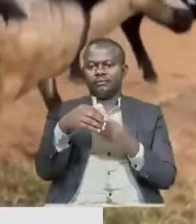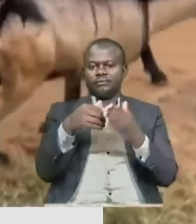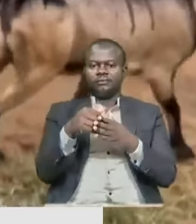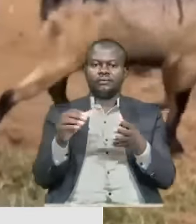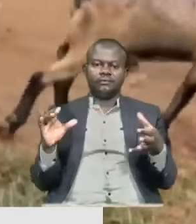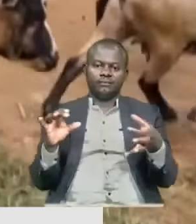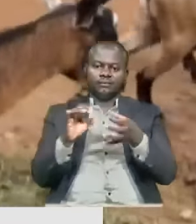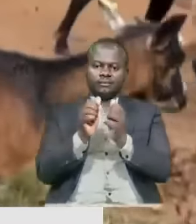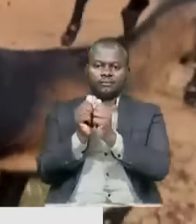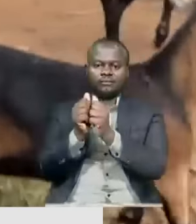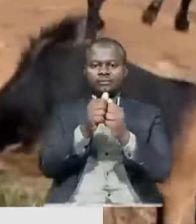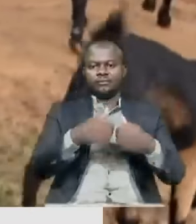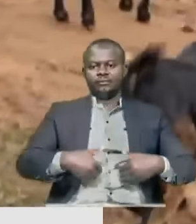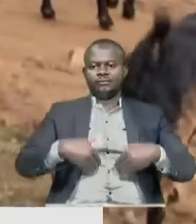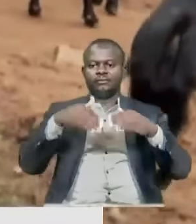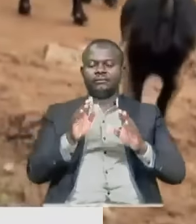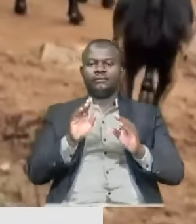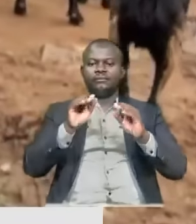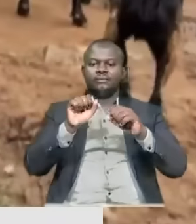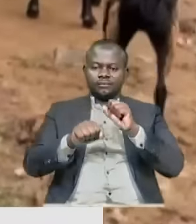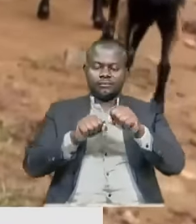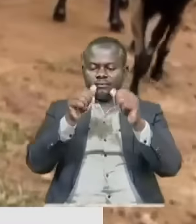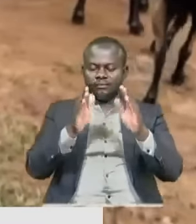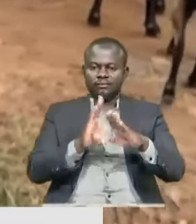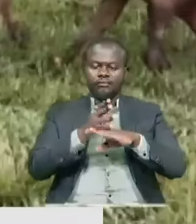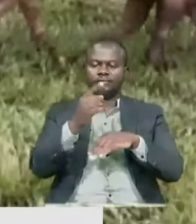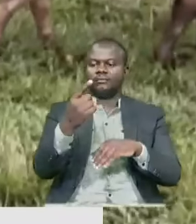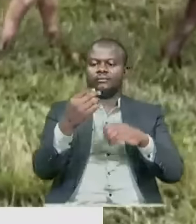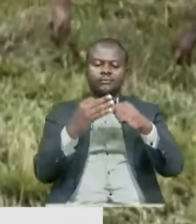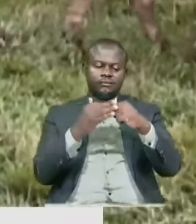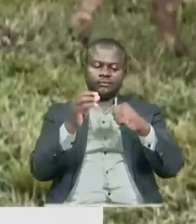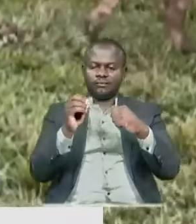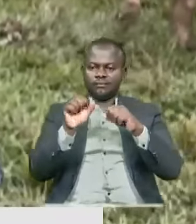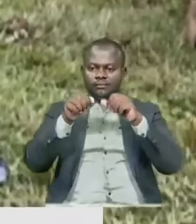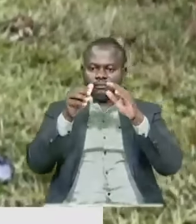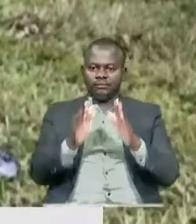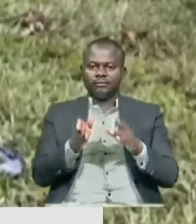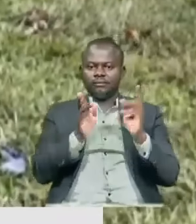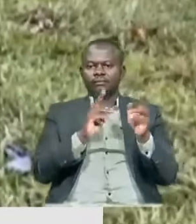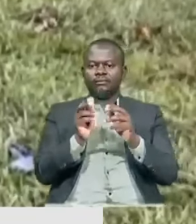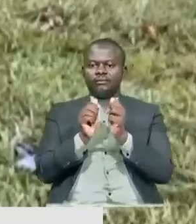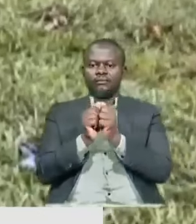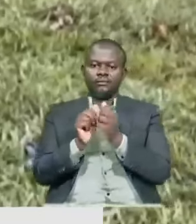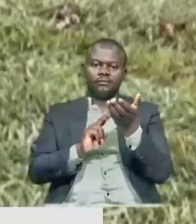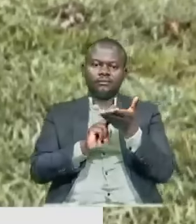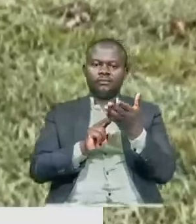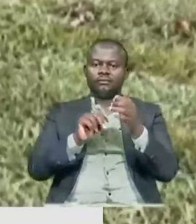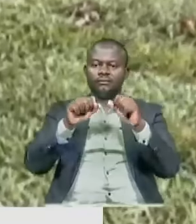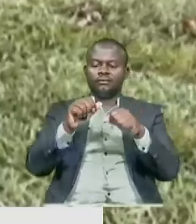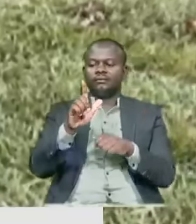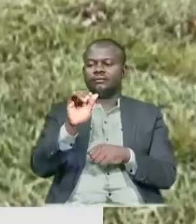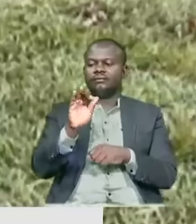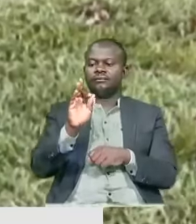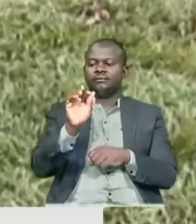impuriza hamwe y'urubyiruko rw'abanyonzi barenga 180 abamotari basanzwe ndetse n'abakoresha moto za Rifan bose